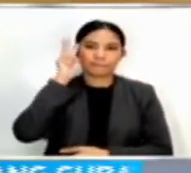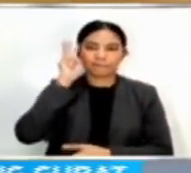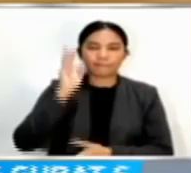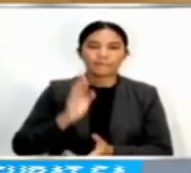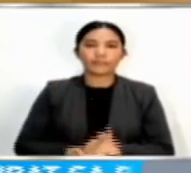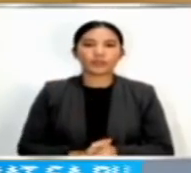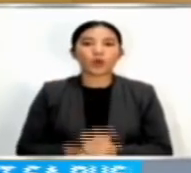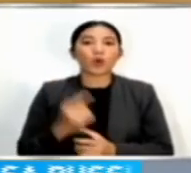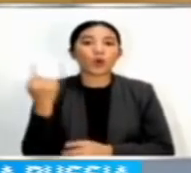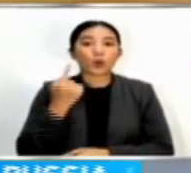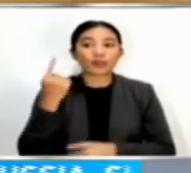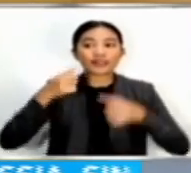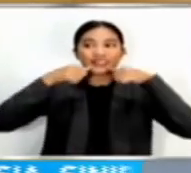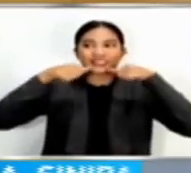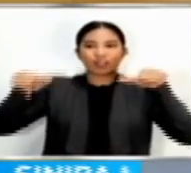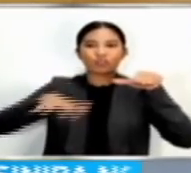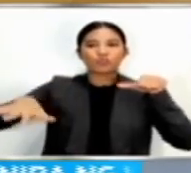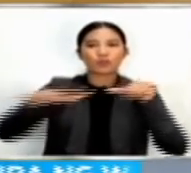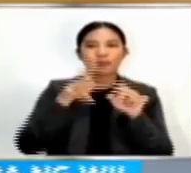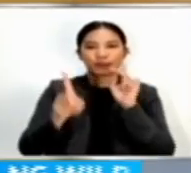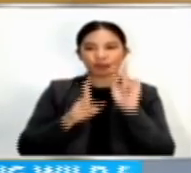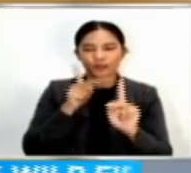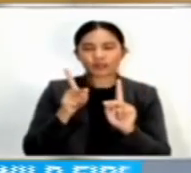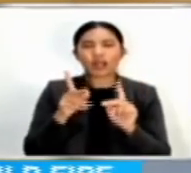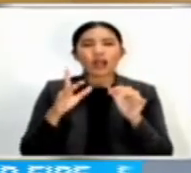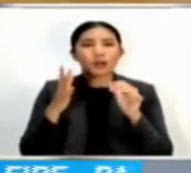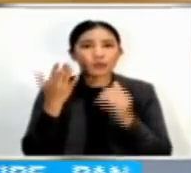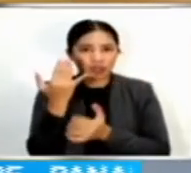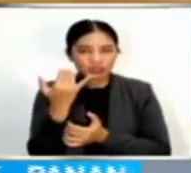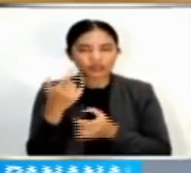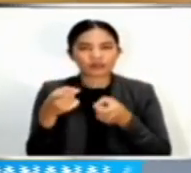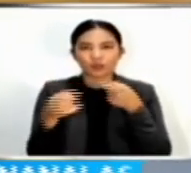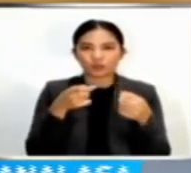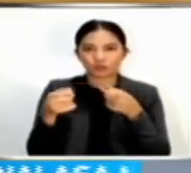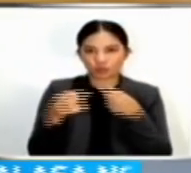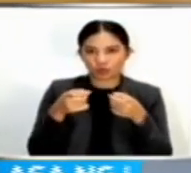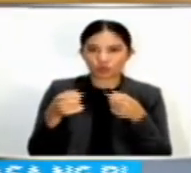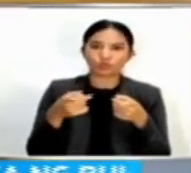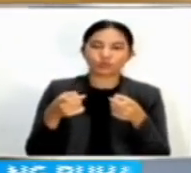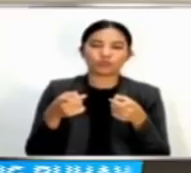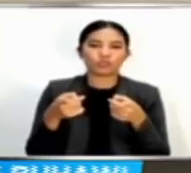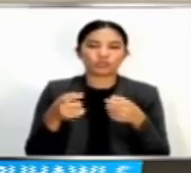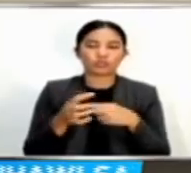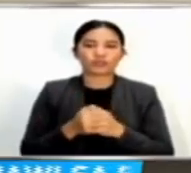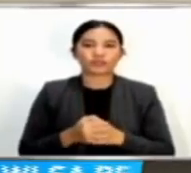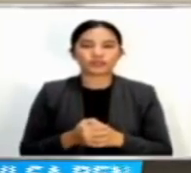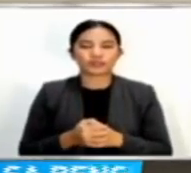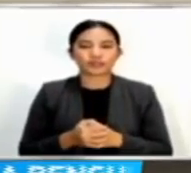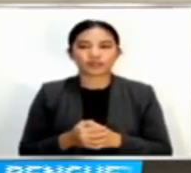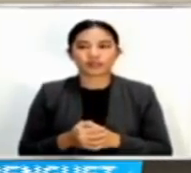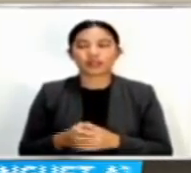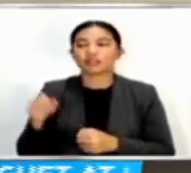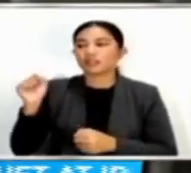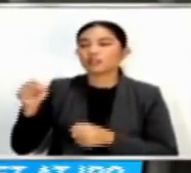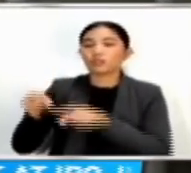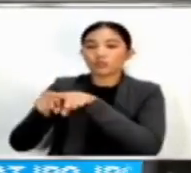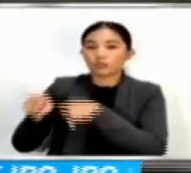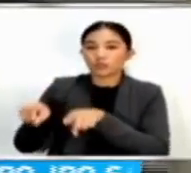naman at makontrol daw yung mga vaccines natin. That's the right of the patient also to know what the